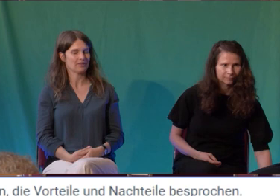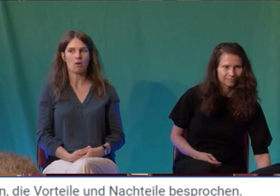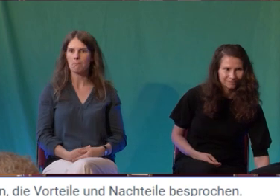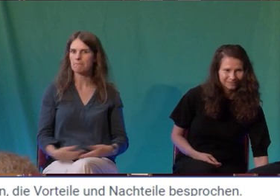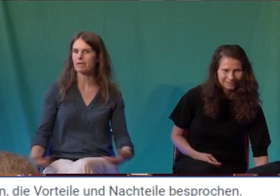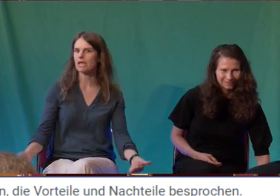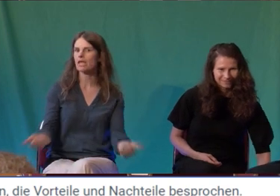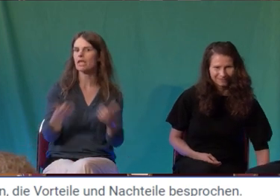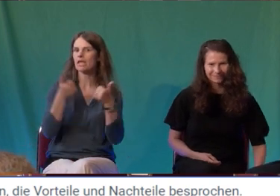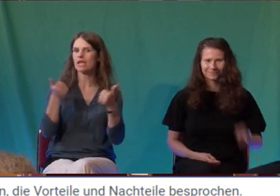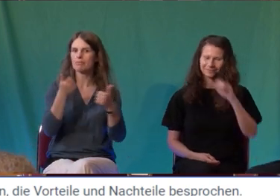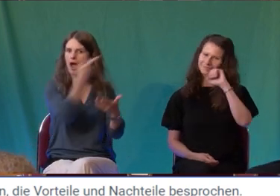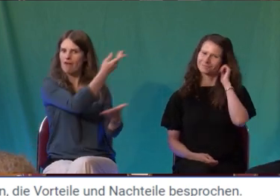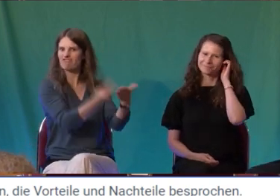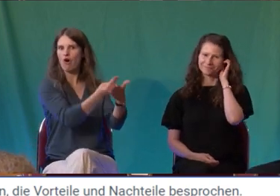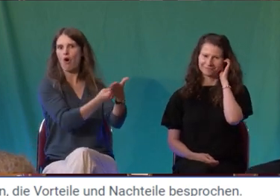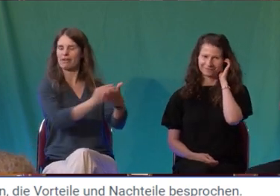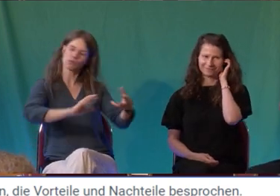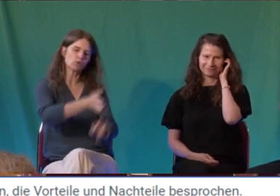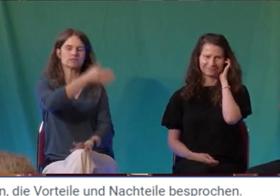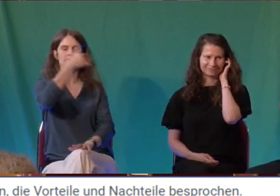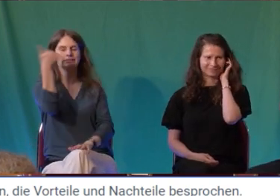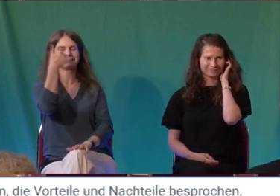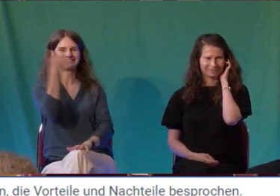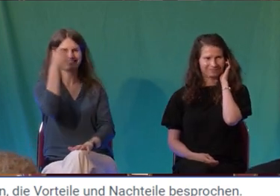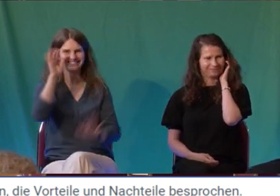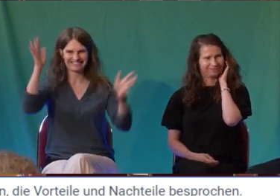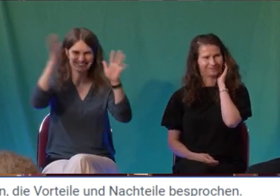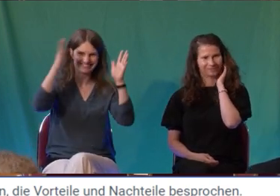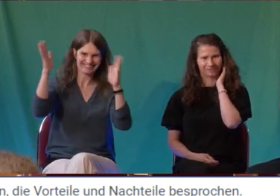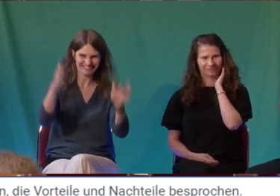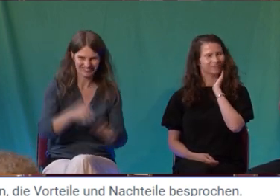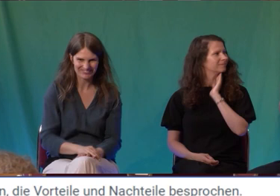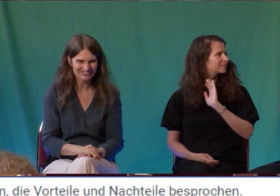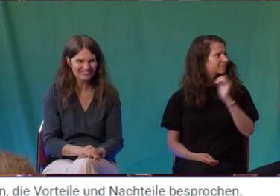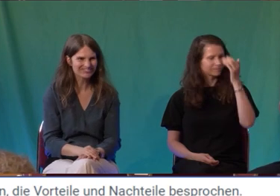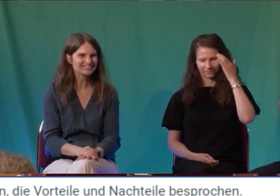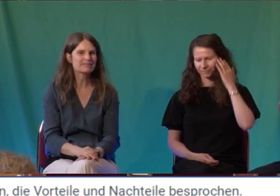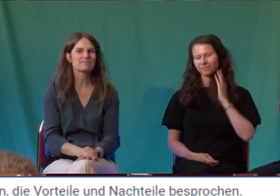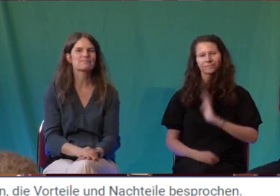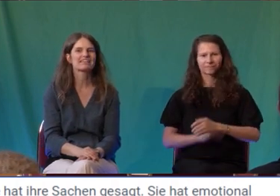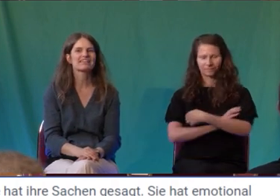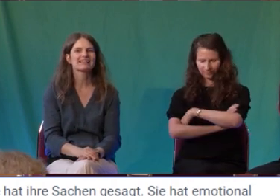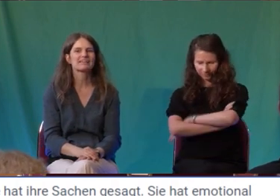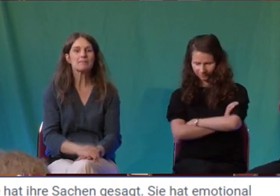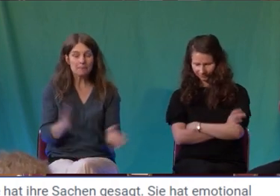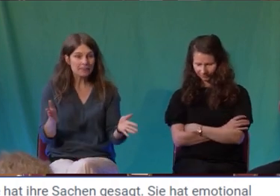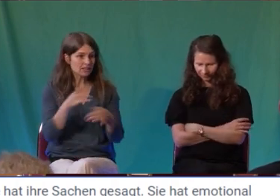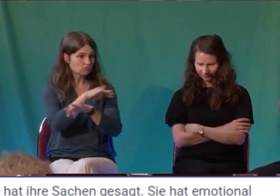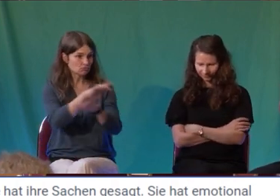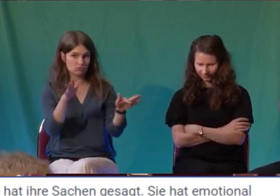darin können sich alle ein Vorbild nehmen danke schön gibt es von euch eine